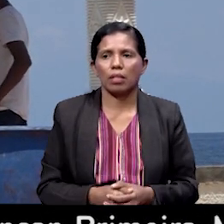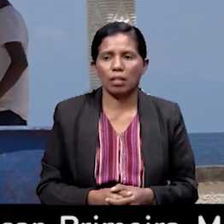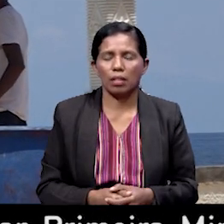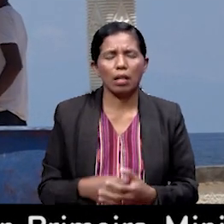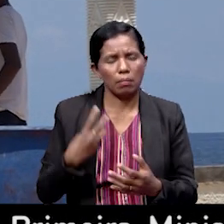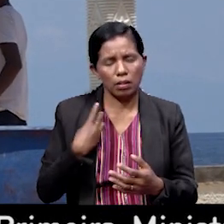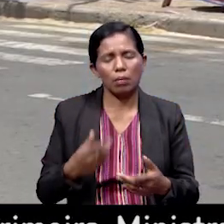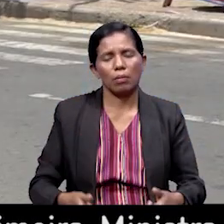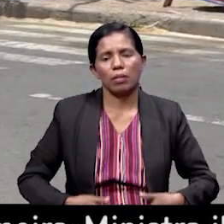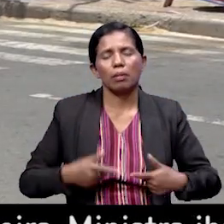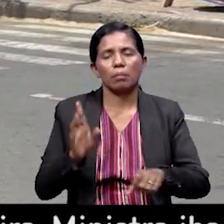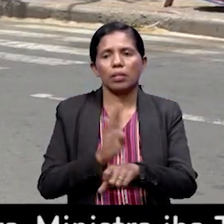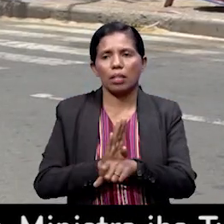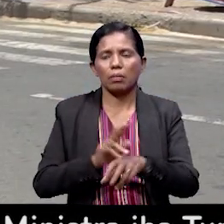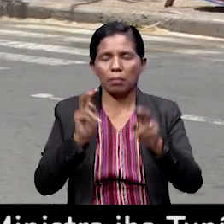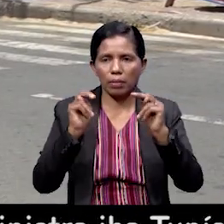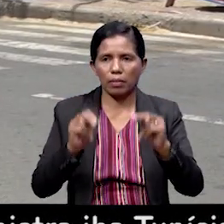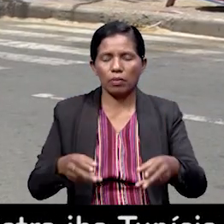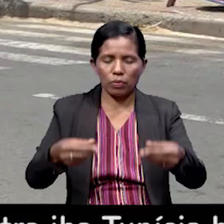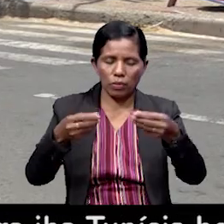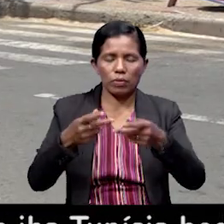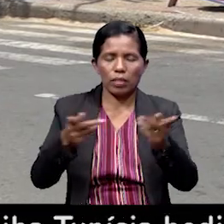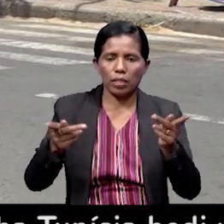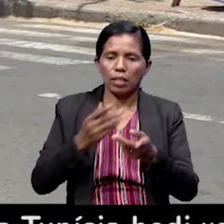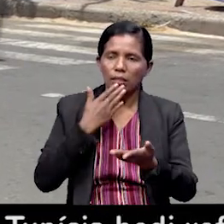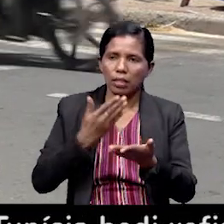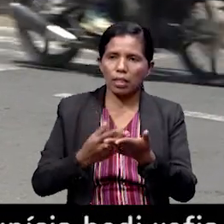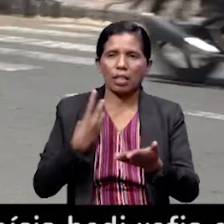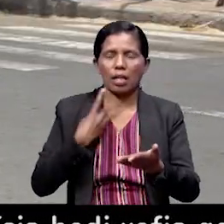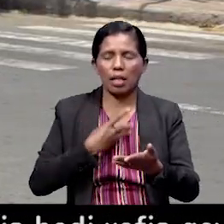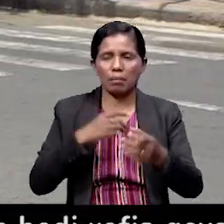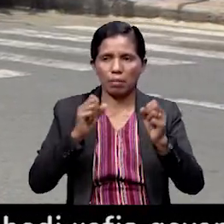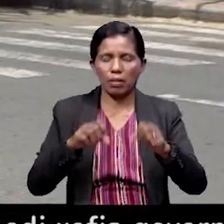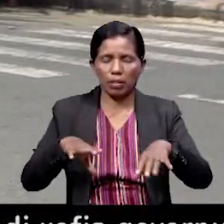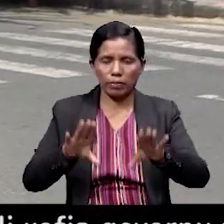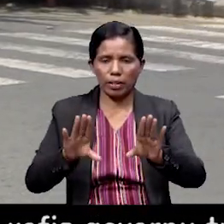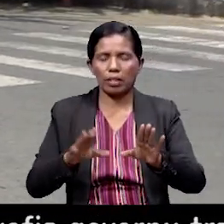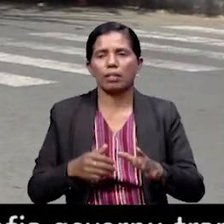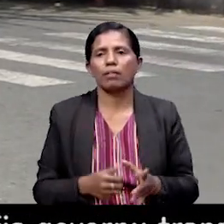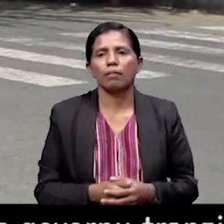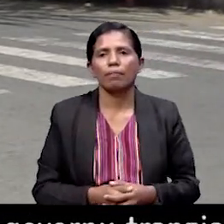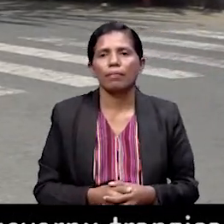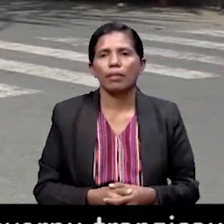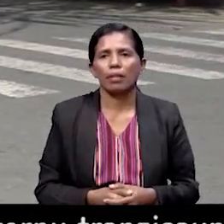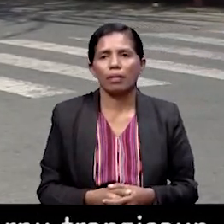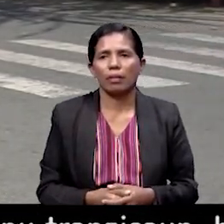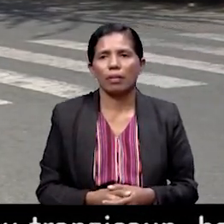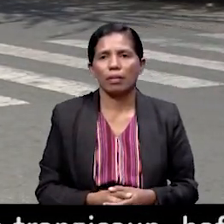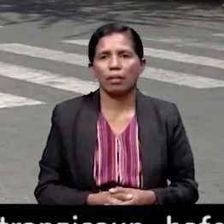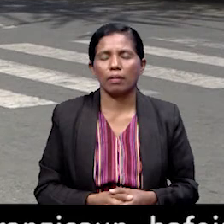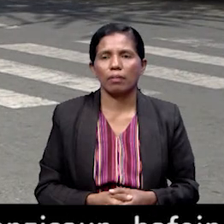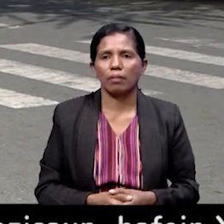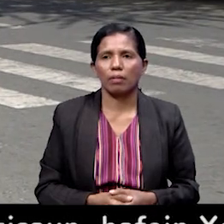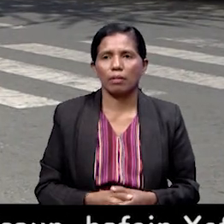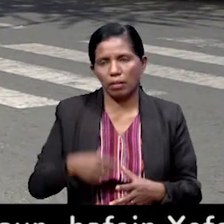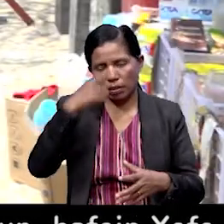ne, ne be am persija para fofating ba ami para ami ne ne fantia sasane lor lorom ba. Tamba